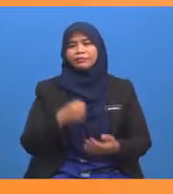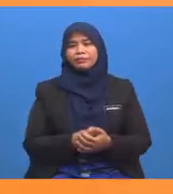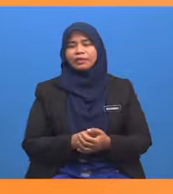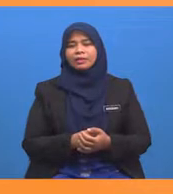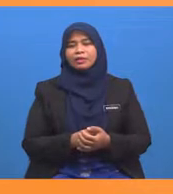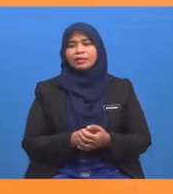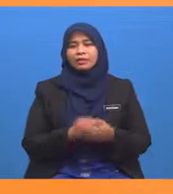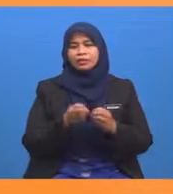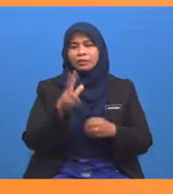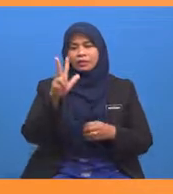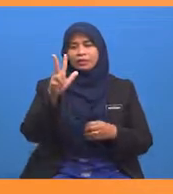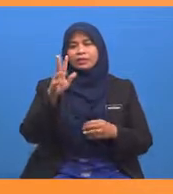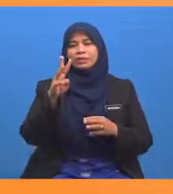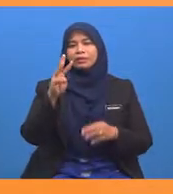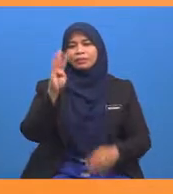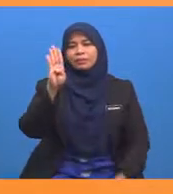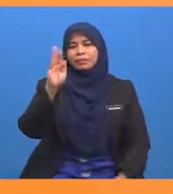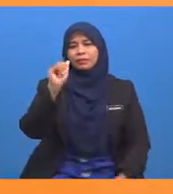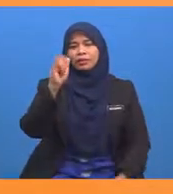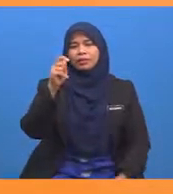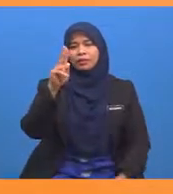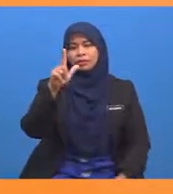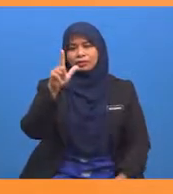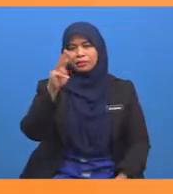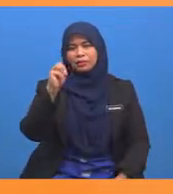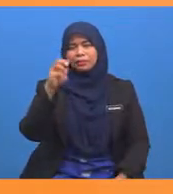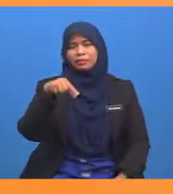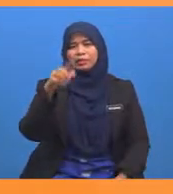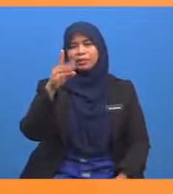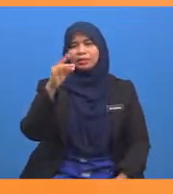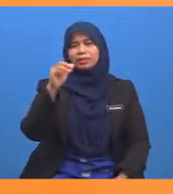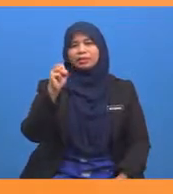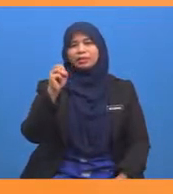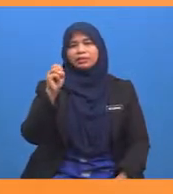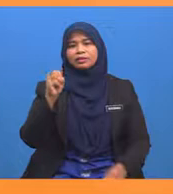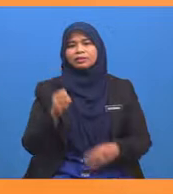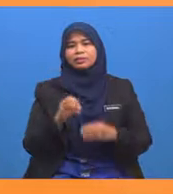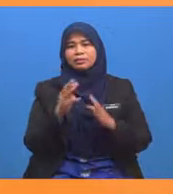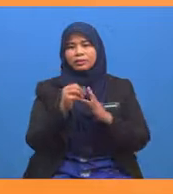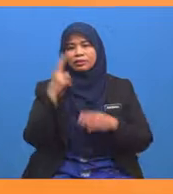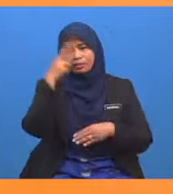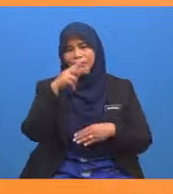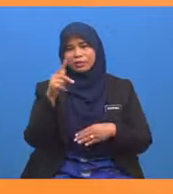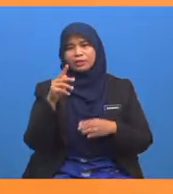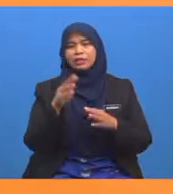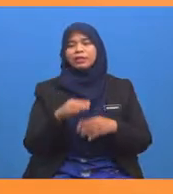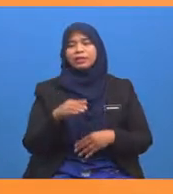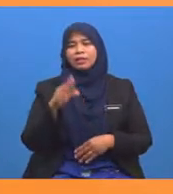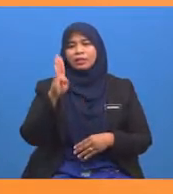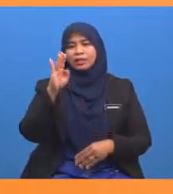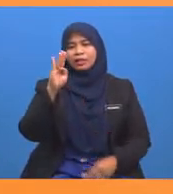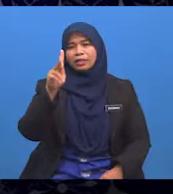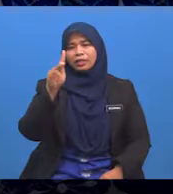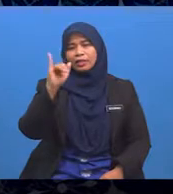Baitul Maqdis merupakan kiblat pertama umat Islam yang terletak di Masjidil Aqsa,